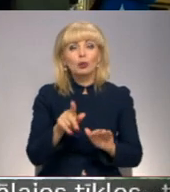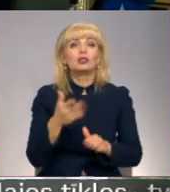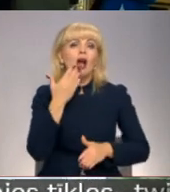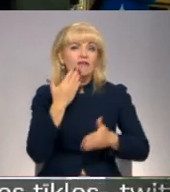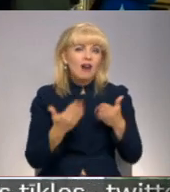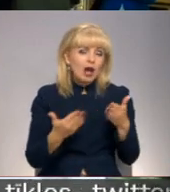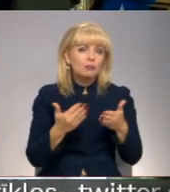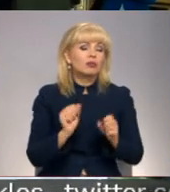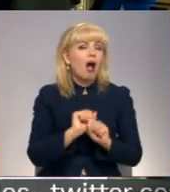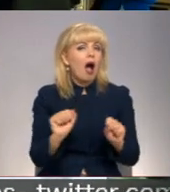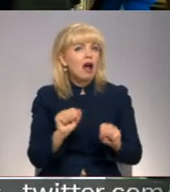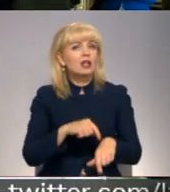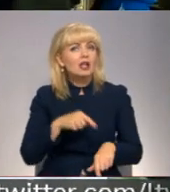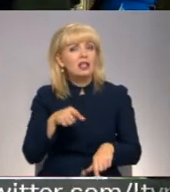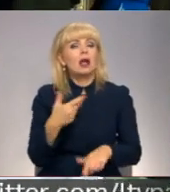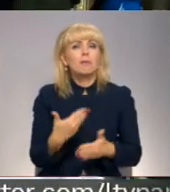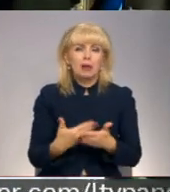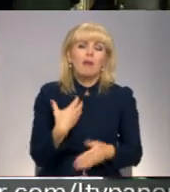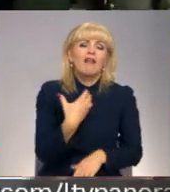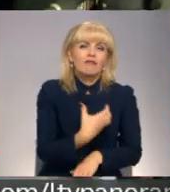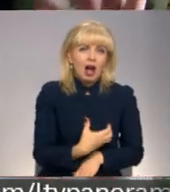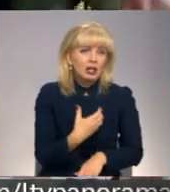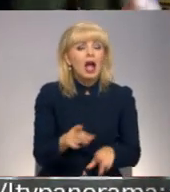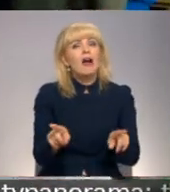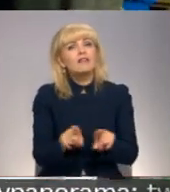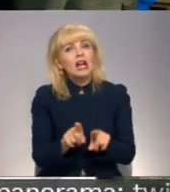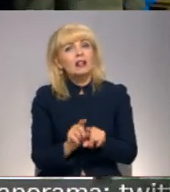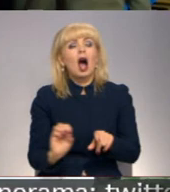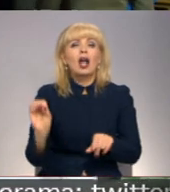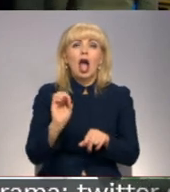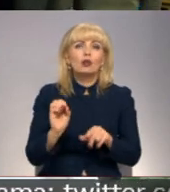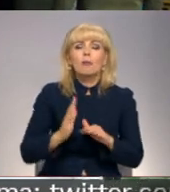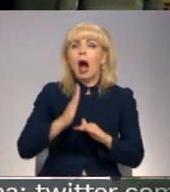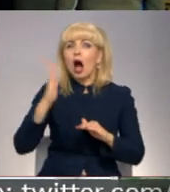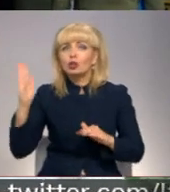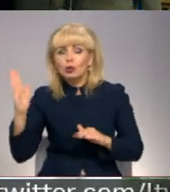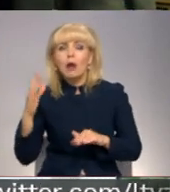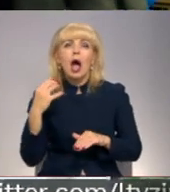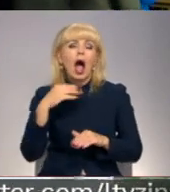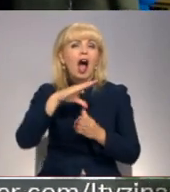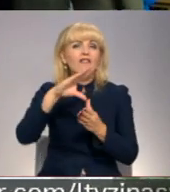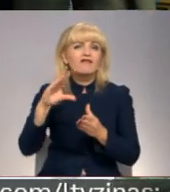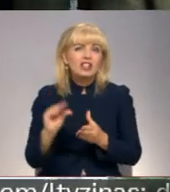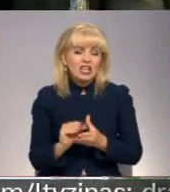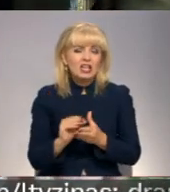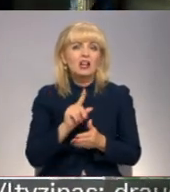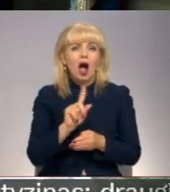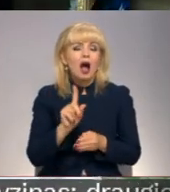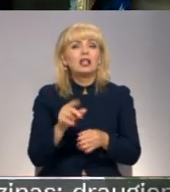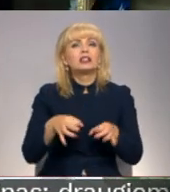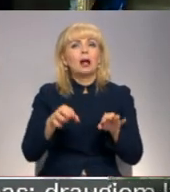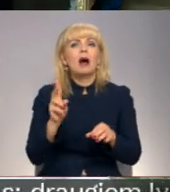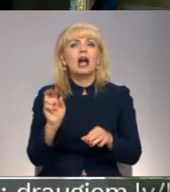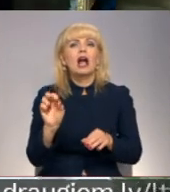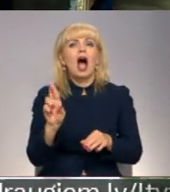iespējams ātri reaģēt, ja rodas tāda vajadzība. Vienalga vai Eiropas austrumdaļā vai Āfrikā, mums ir svarīgs arī Karību salas,